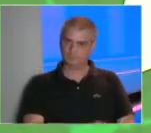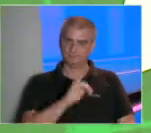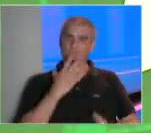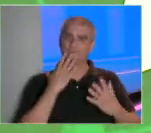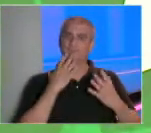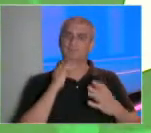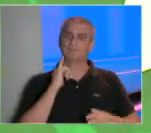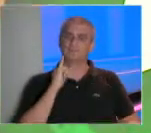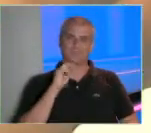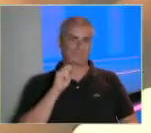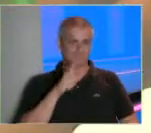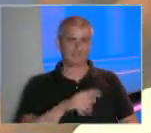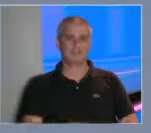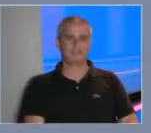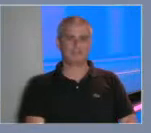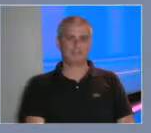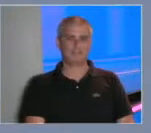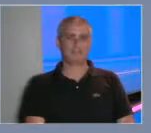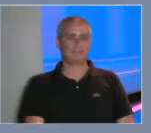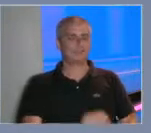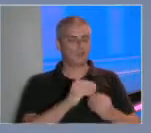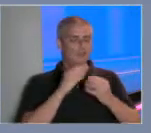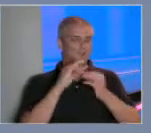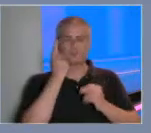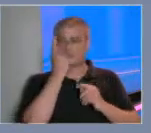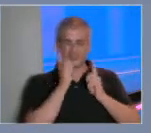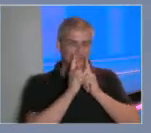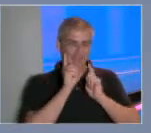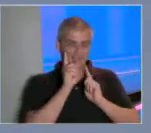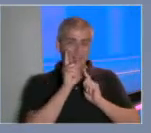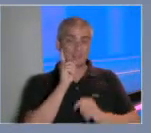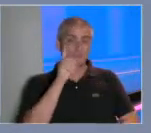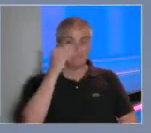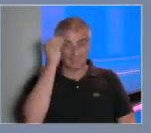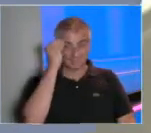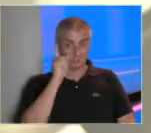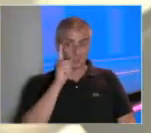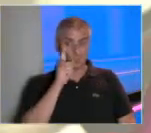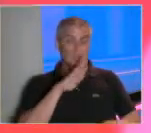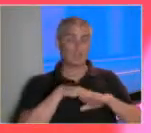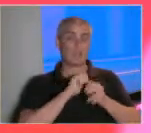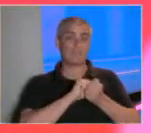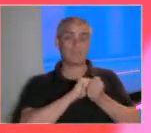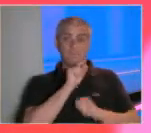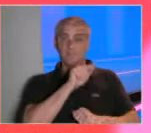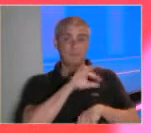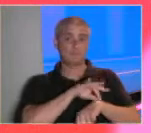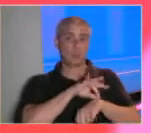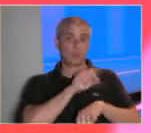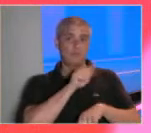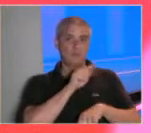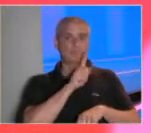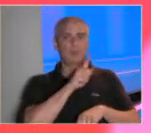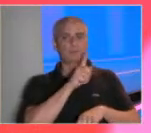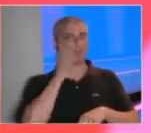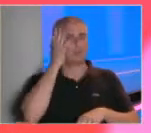עוד... יניר. משפטון, סליחה, יניר, עוד משפטון קטן. כן. צריך לזכור שהמתמחים האלו, הרופאים, הם